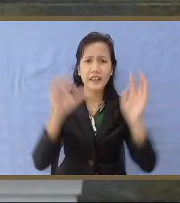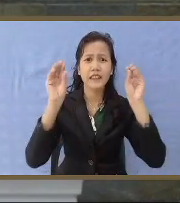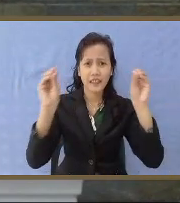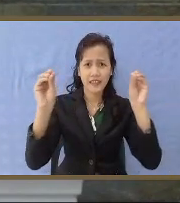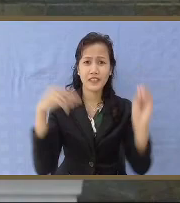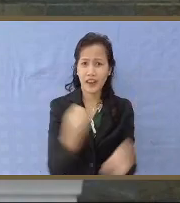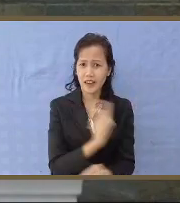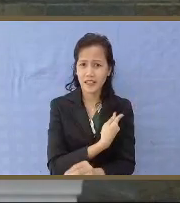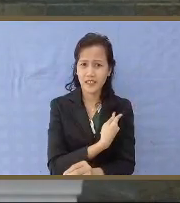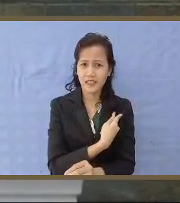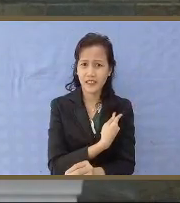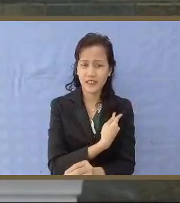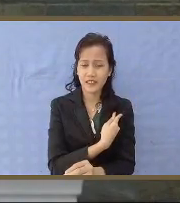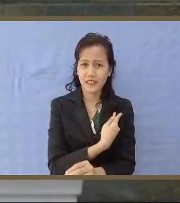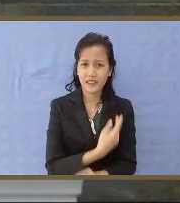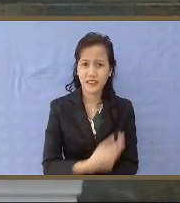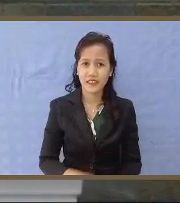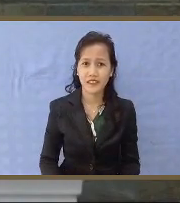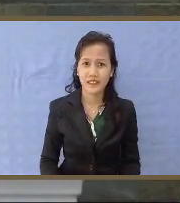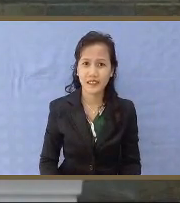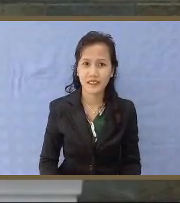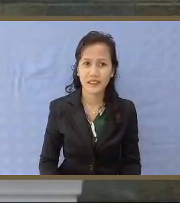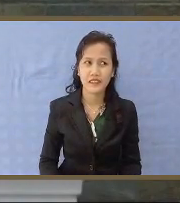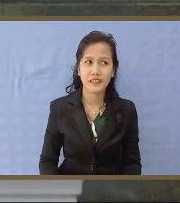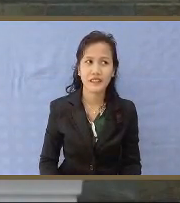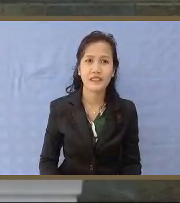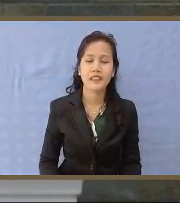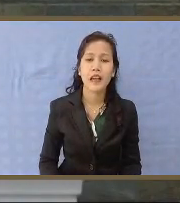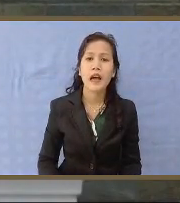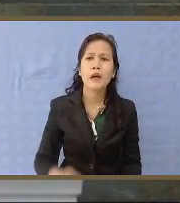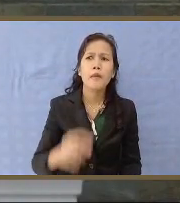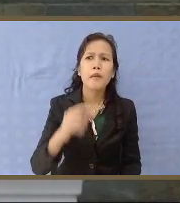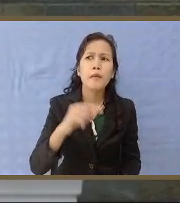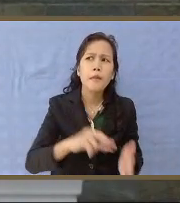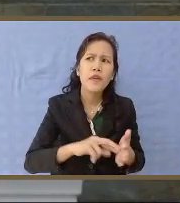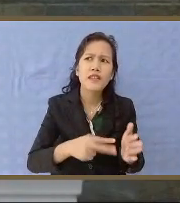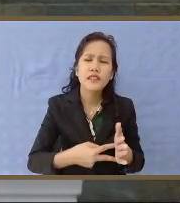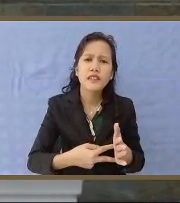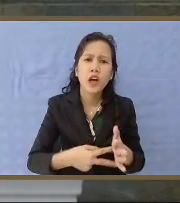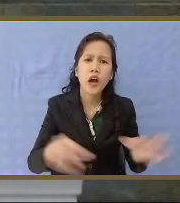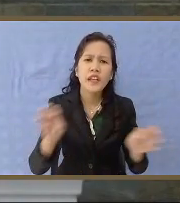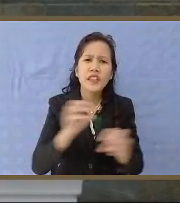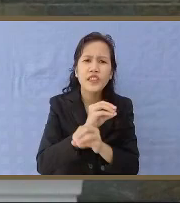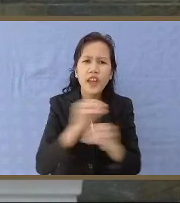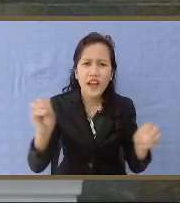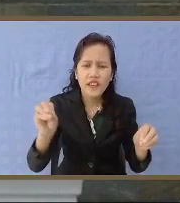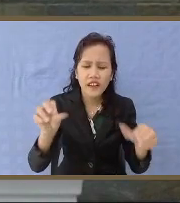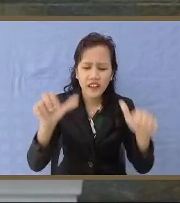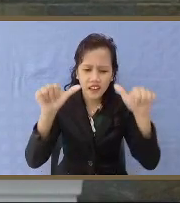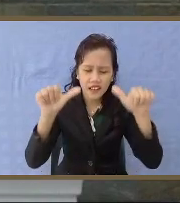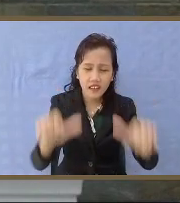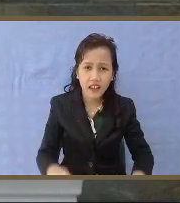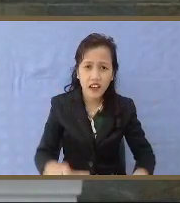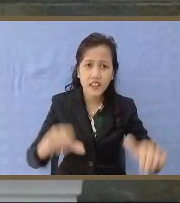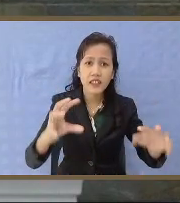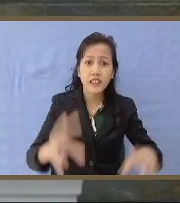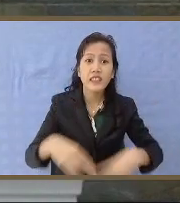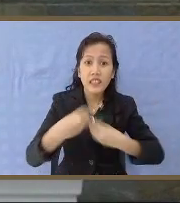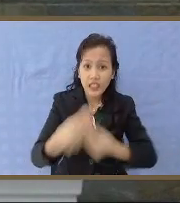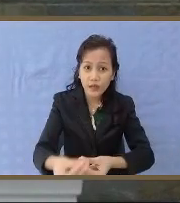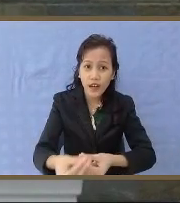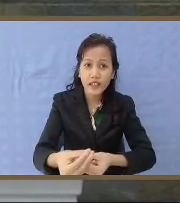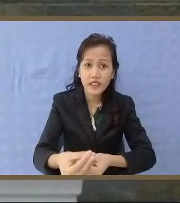except. In other words, wala na hong iba. Wala nang ibang pwedeng magbigay ng gabay sa atin sa pagbibuild ng